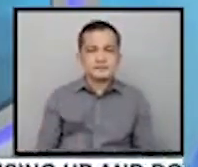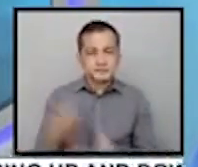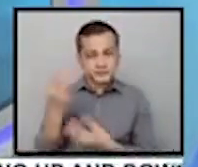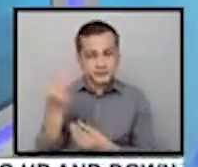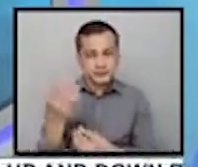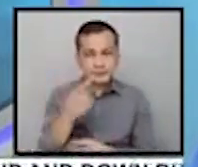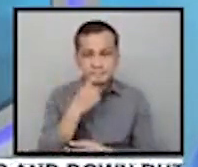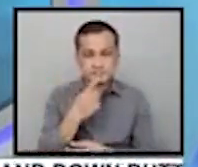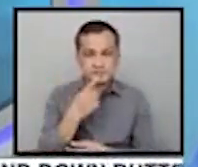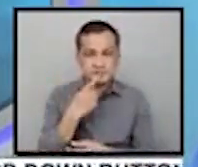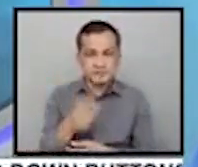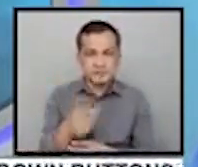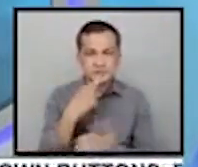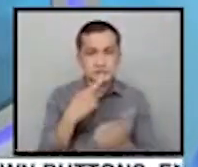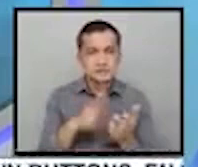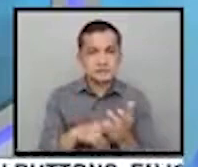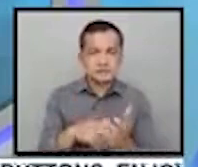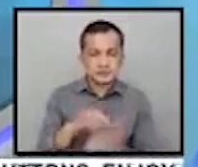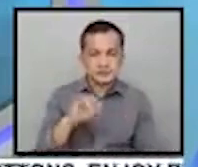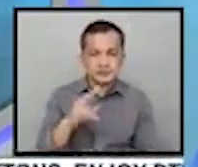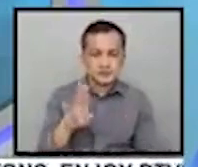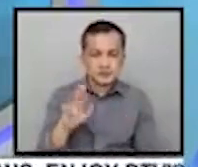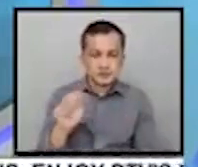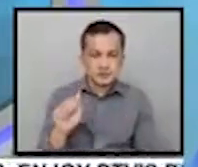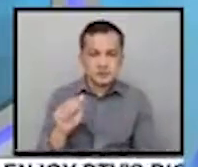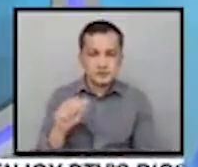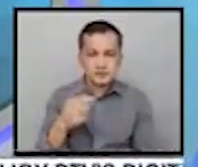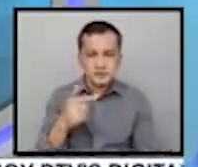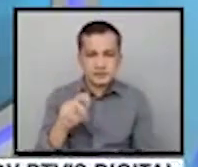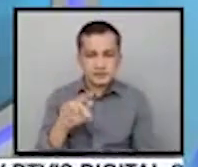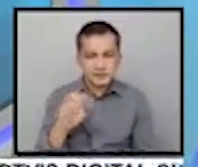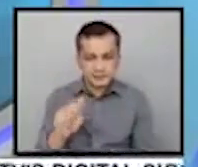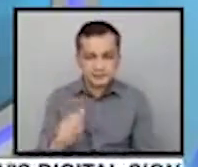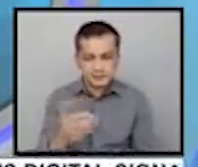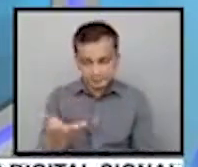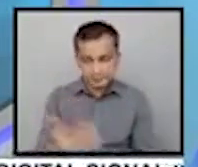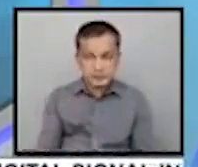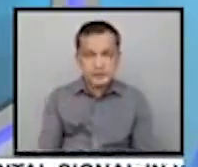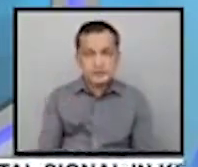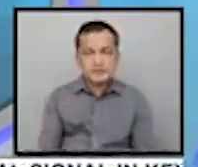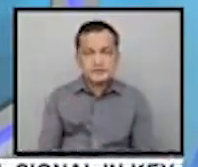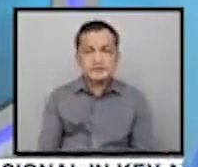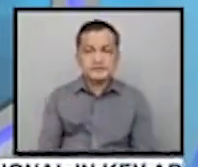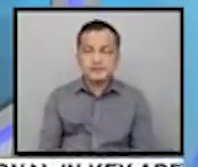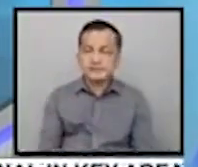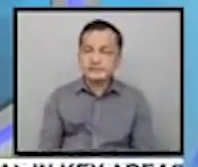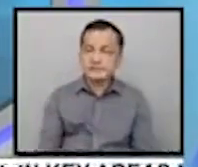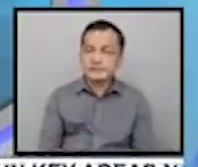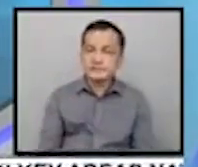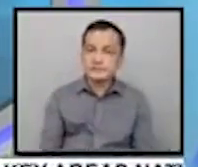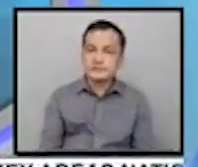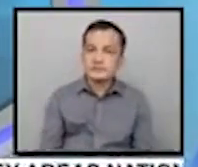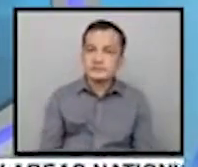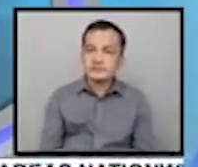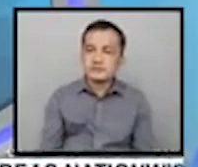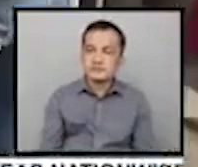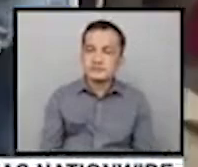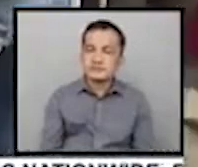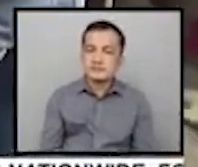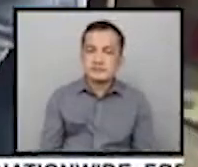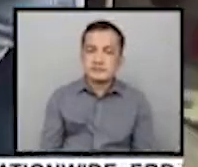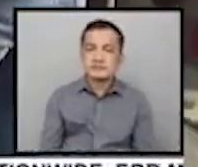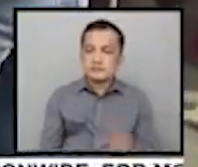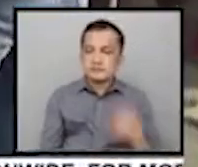natin sa report ni Joshua Garcia. Joshua? Yes, Dan. Rise and shine, Pilipinas. Rise and shine,